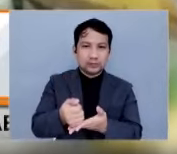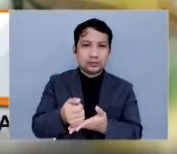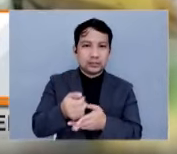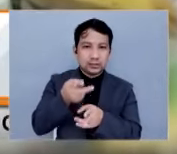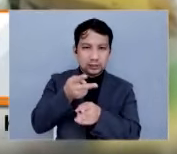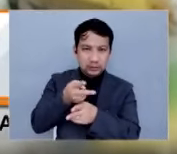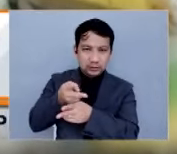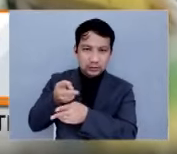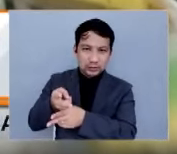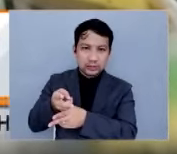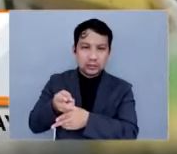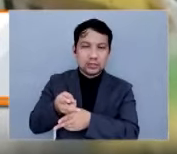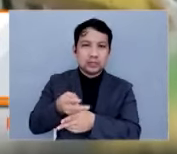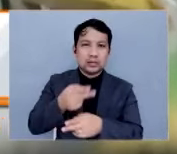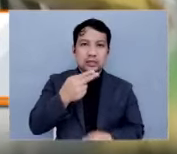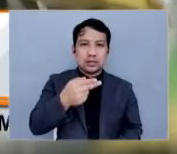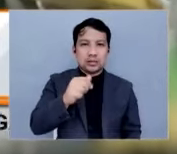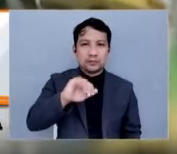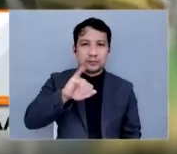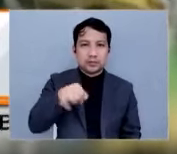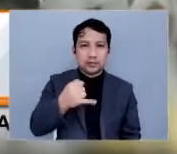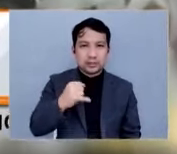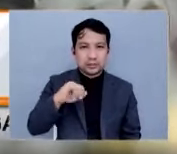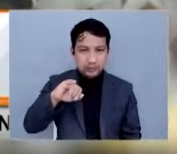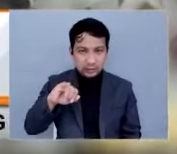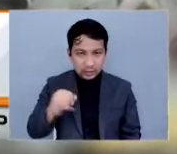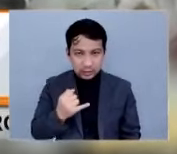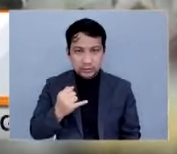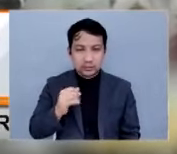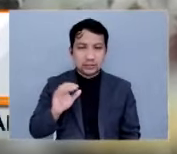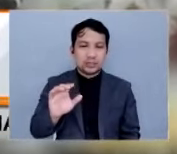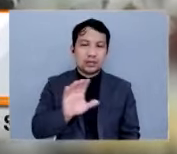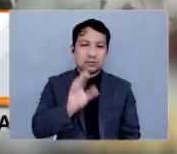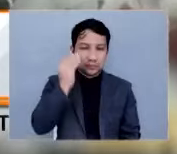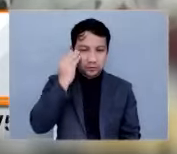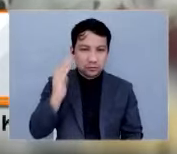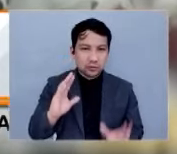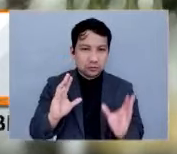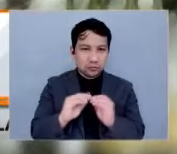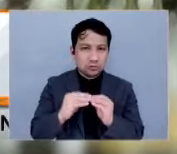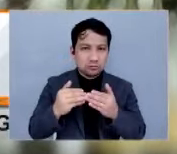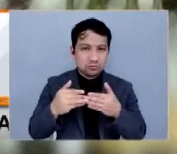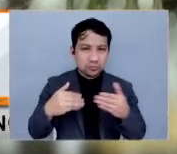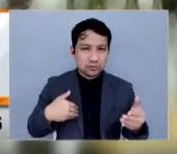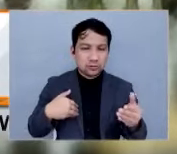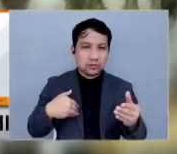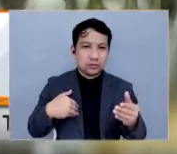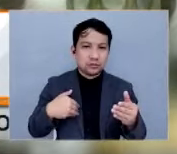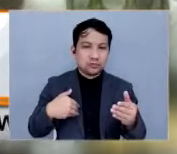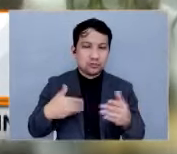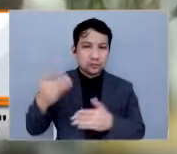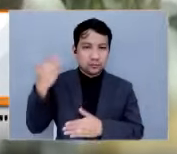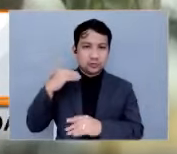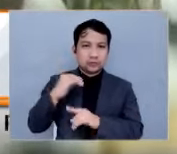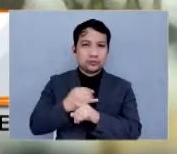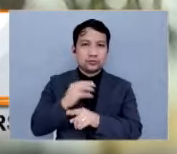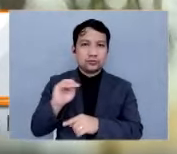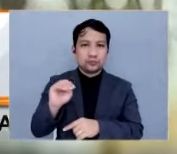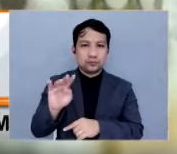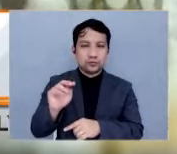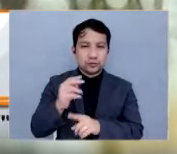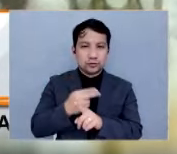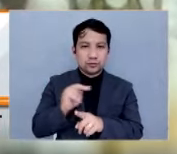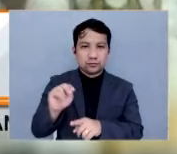Hajj pilgrims kasama ang Philippine Embassy doon. Samantala, bago pa man simula ng Hajj noong June 14, isang Pinoy din